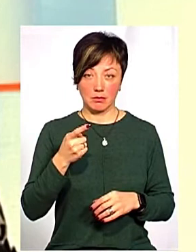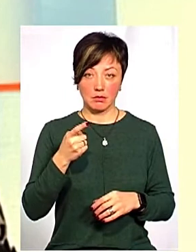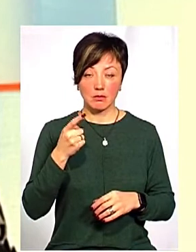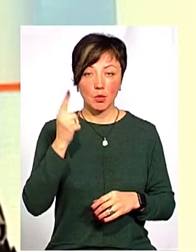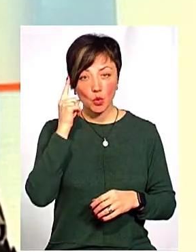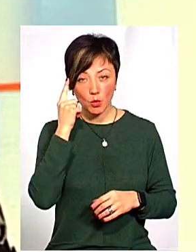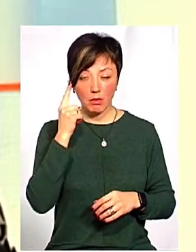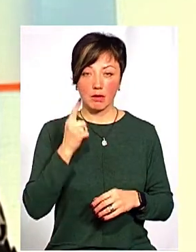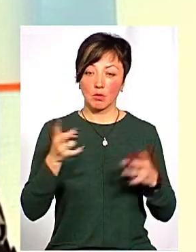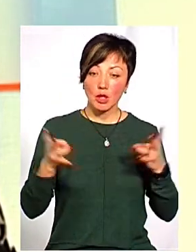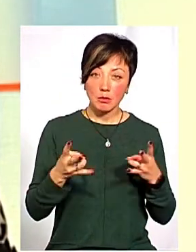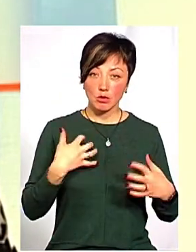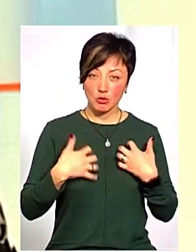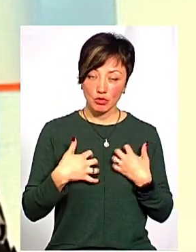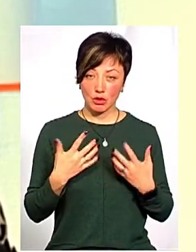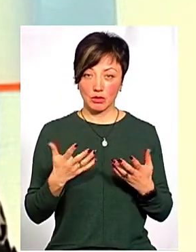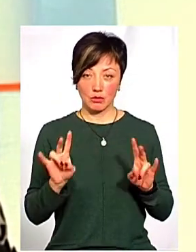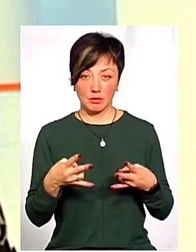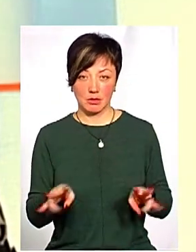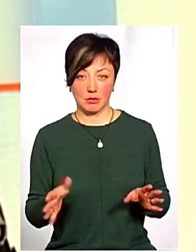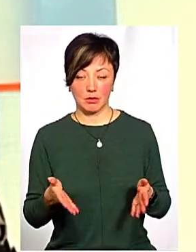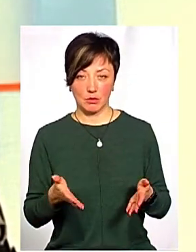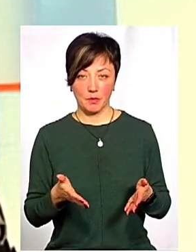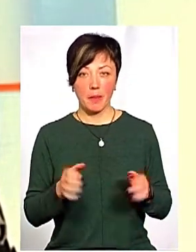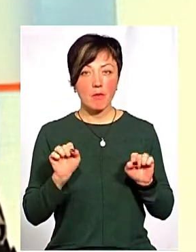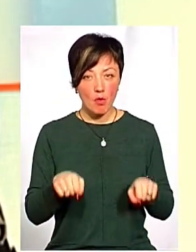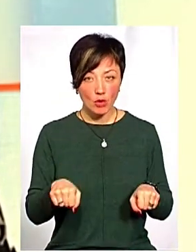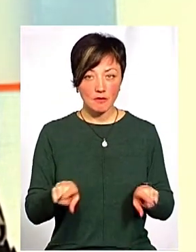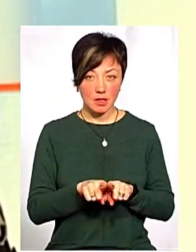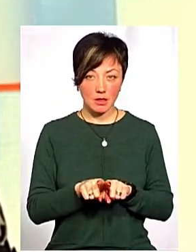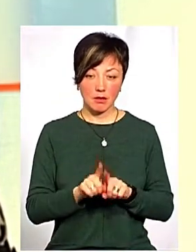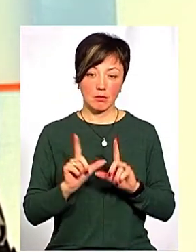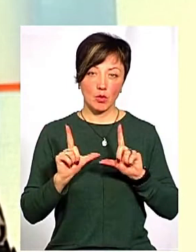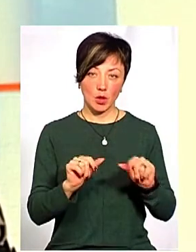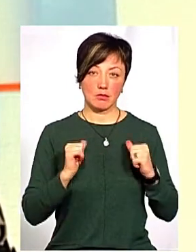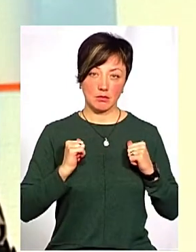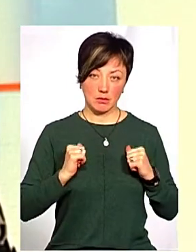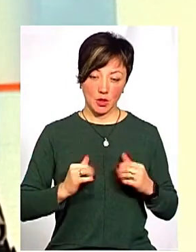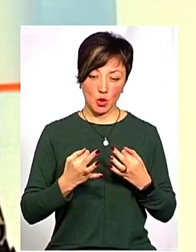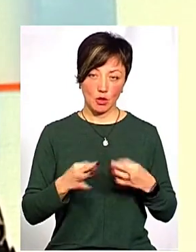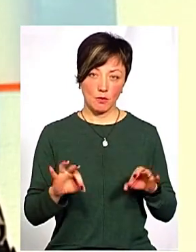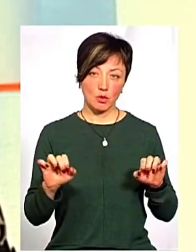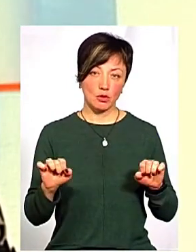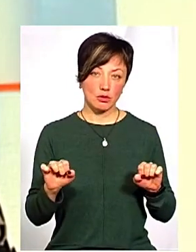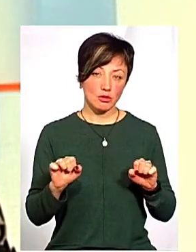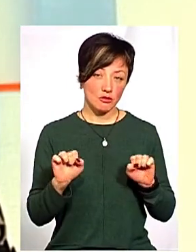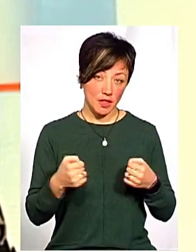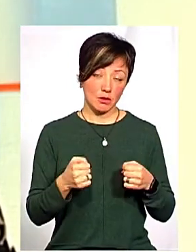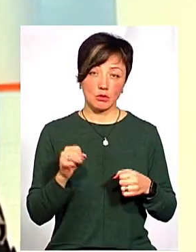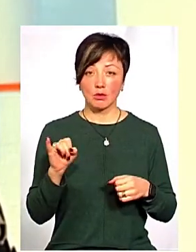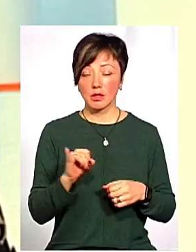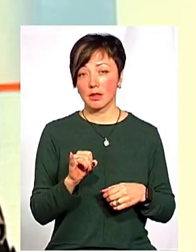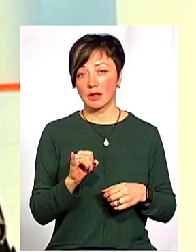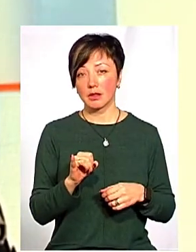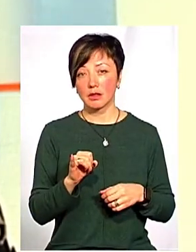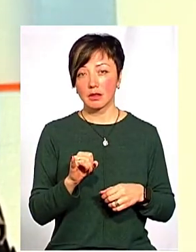те, чи потрібно їй спішити, чи можна все-таки проїхати з дозволеною швидкістю. І, ну,